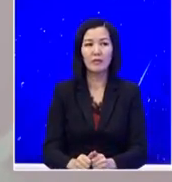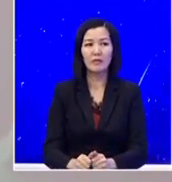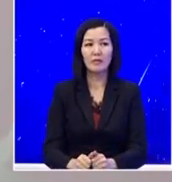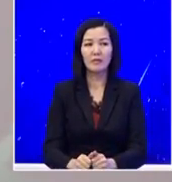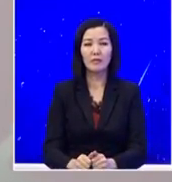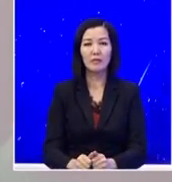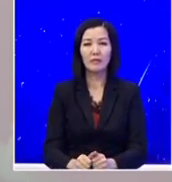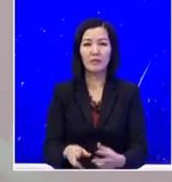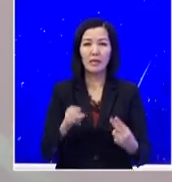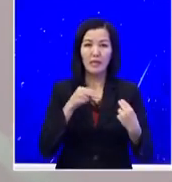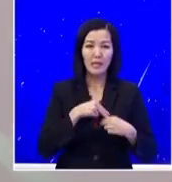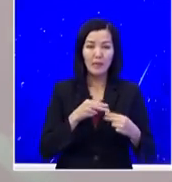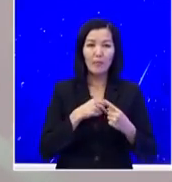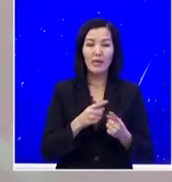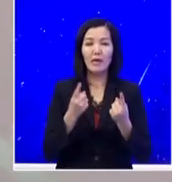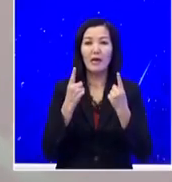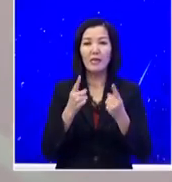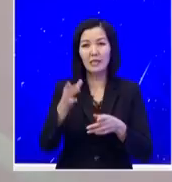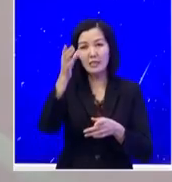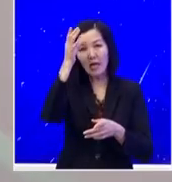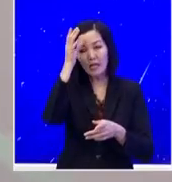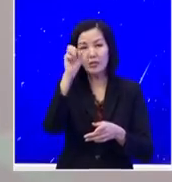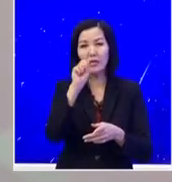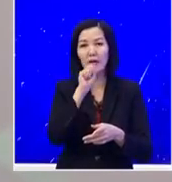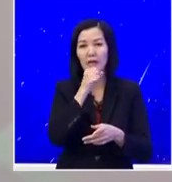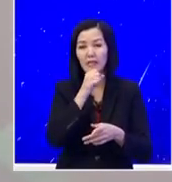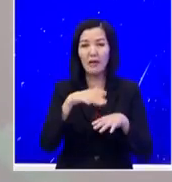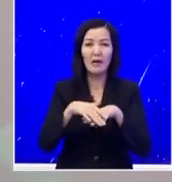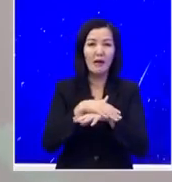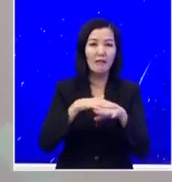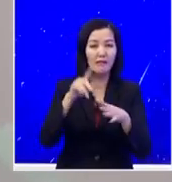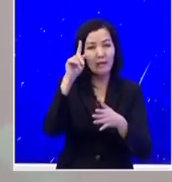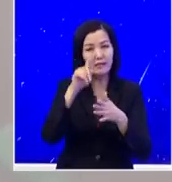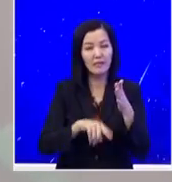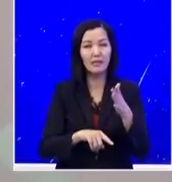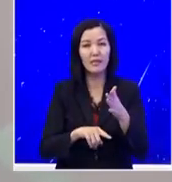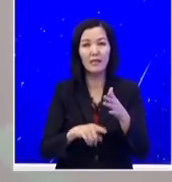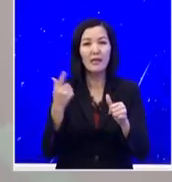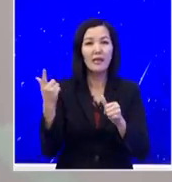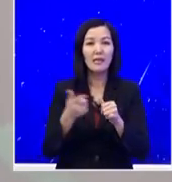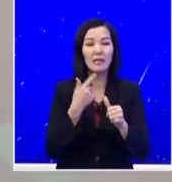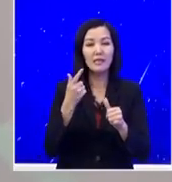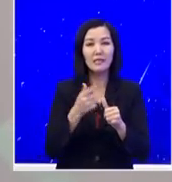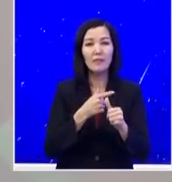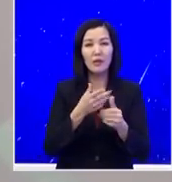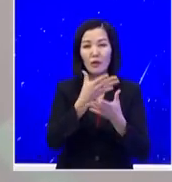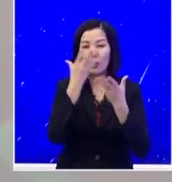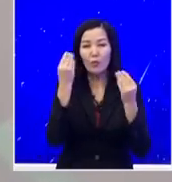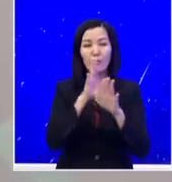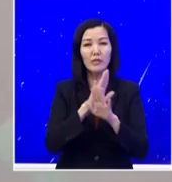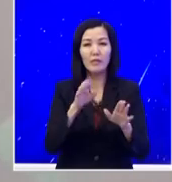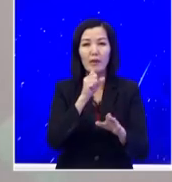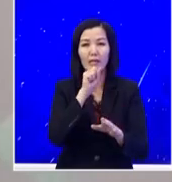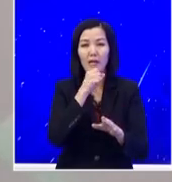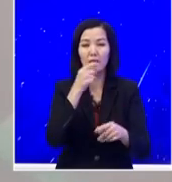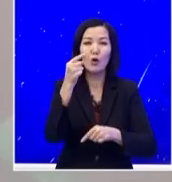аңыз, ақылшы дана, еліне сенген болған шын пана. Есімің ешбір ұмытылмайды ата,